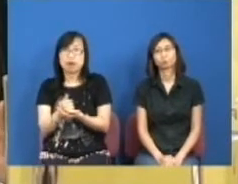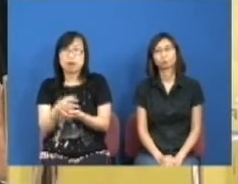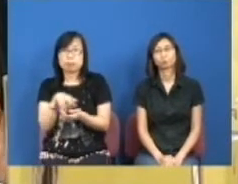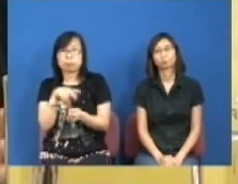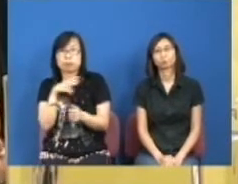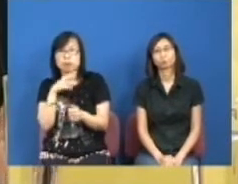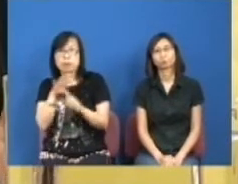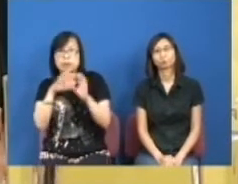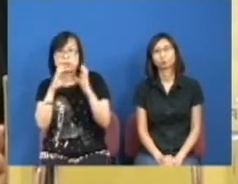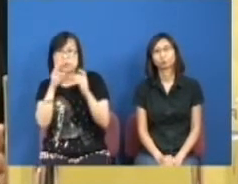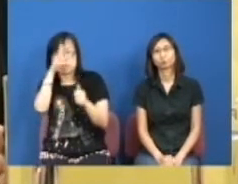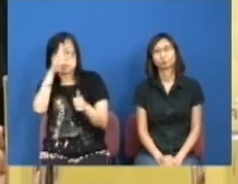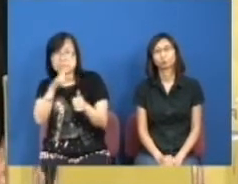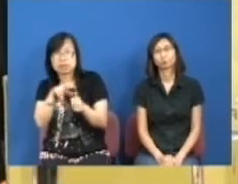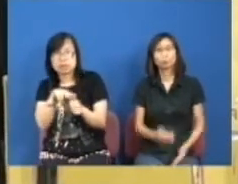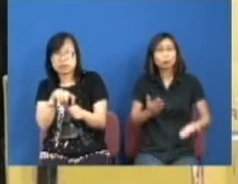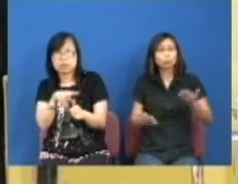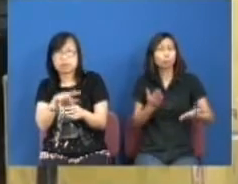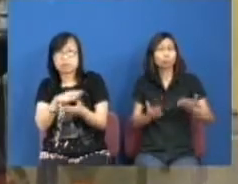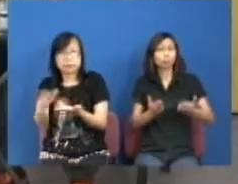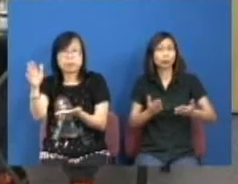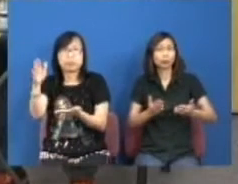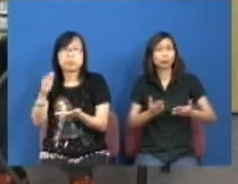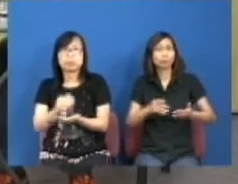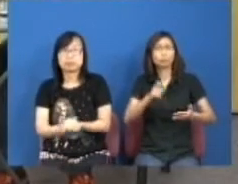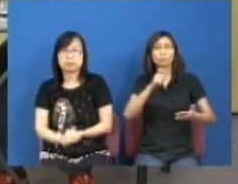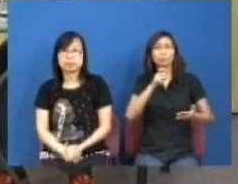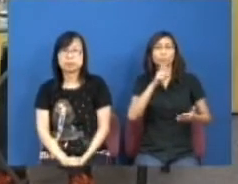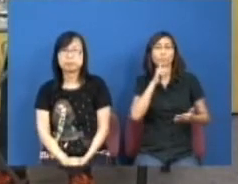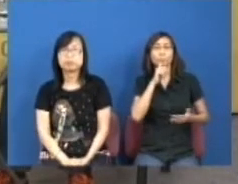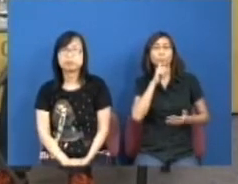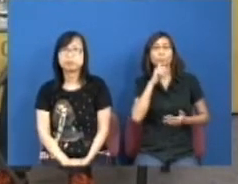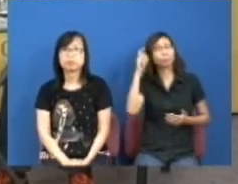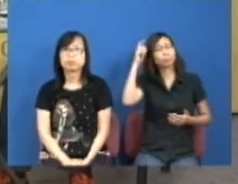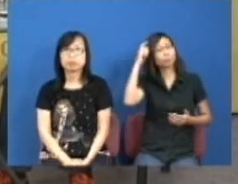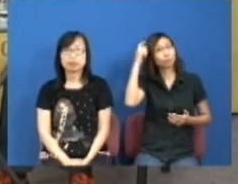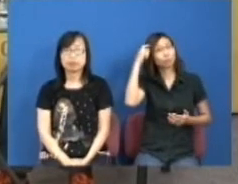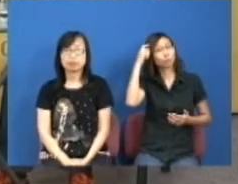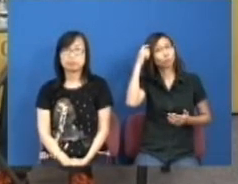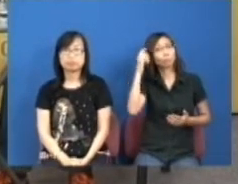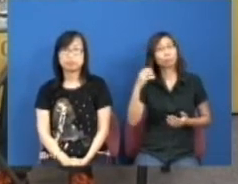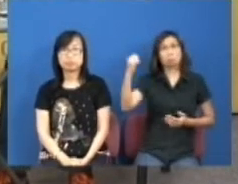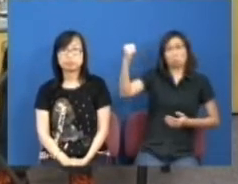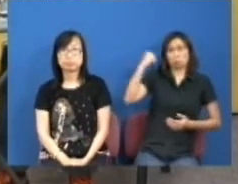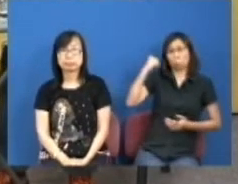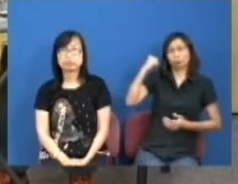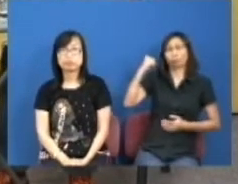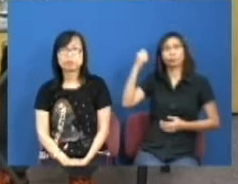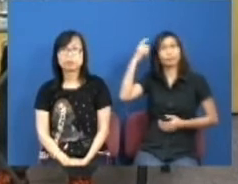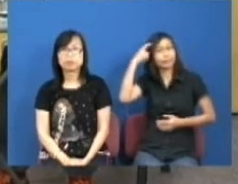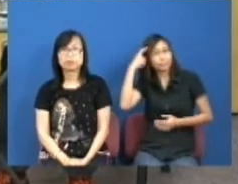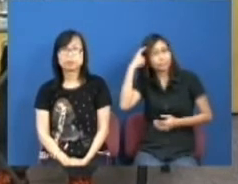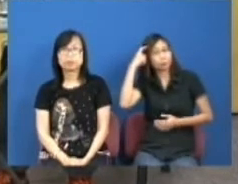某一些政治議題的排拒， 或者甚至會不會是有一個即係意識形態，即係譬如話啊，某啲團體我很強意識形態，譬如話可能我意識形態